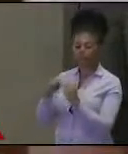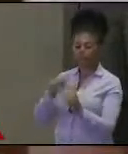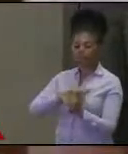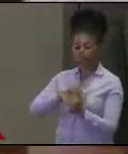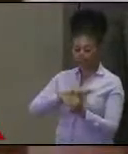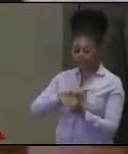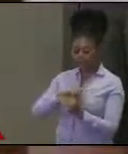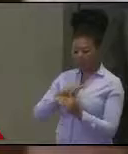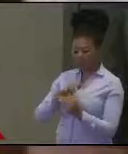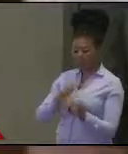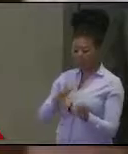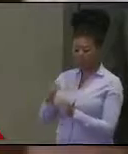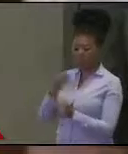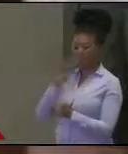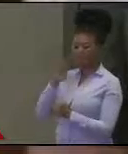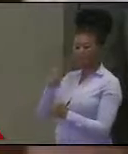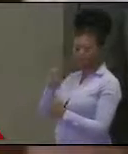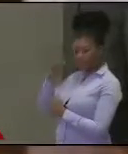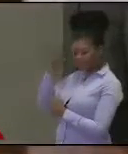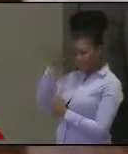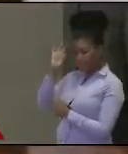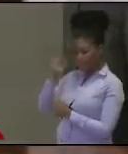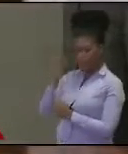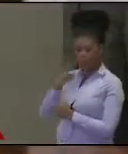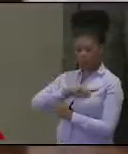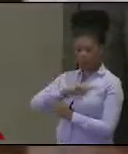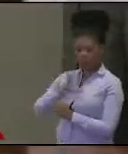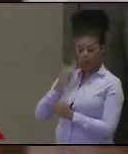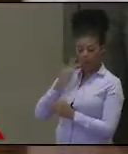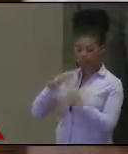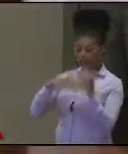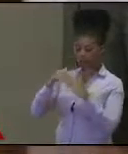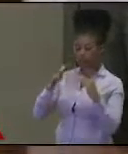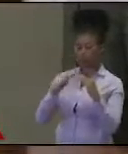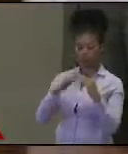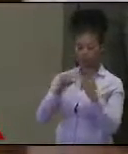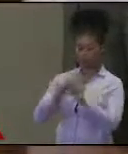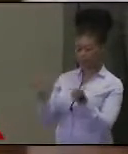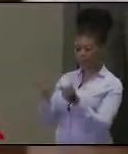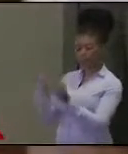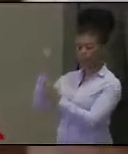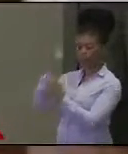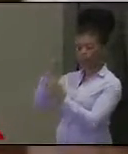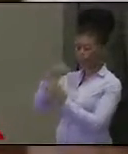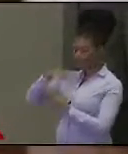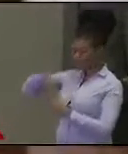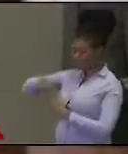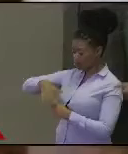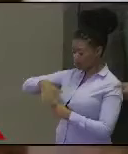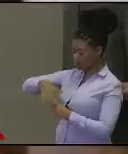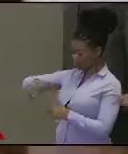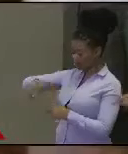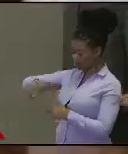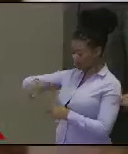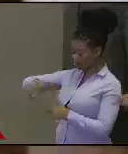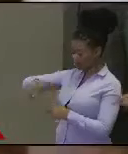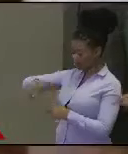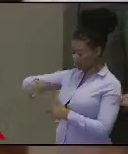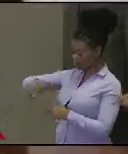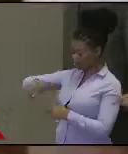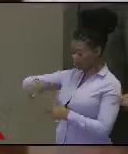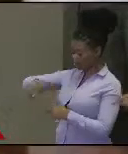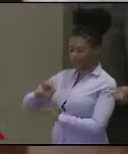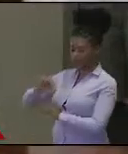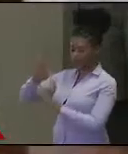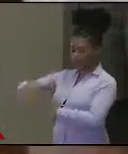in governance. Because kawuzokokha indlu akufani napha ezilalini ukuthi anali ingxola ukuthi ihlaba apha ndihlakatazi